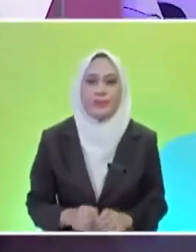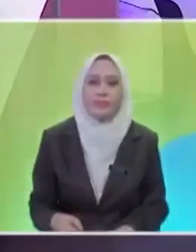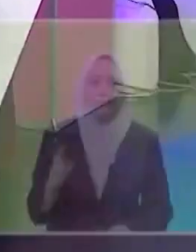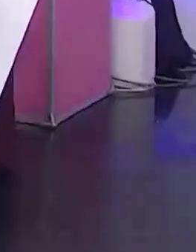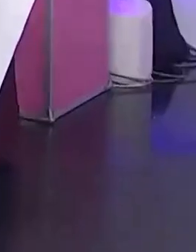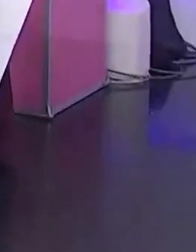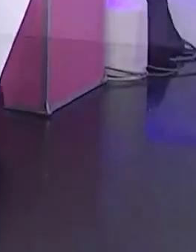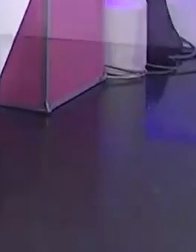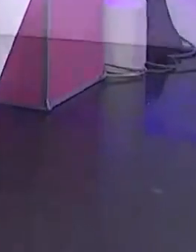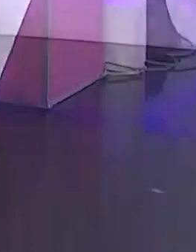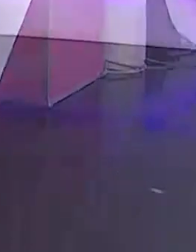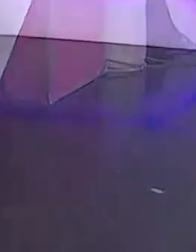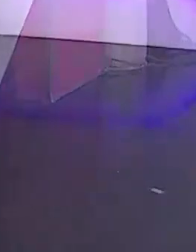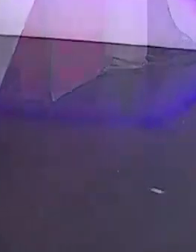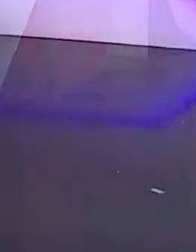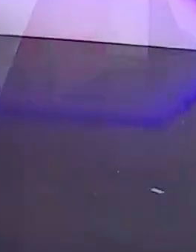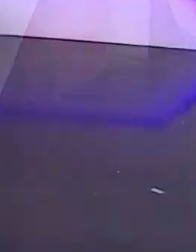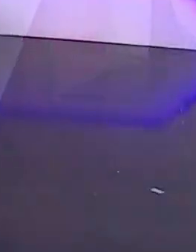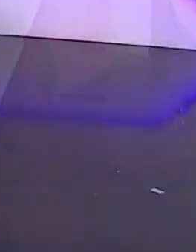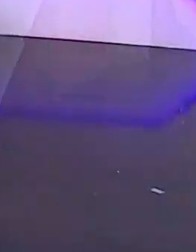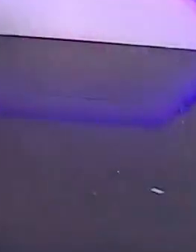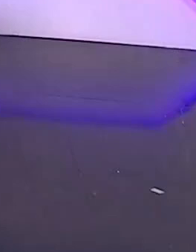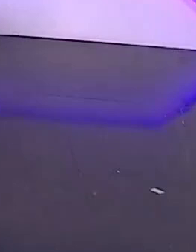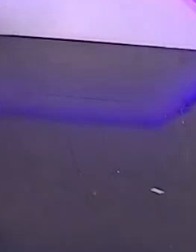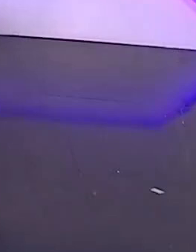Hari dalam seminggu